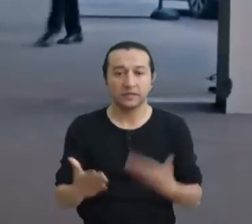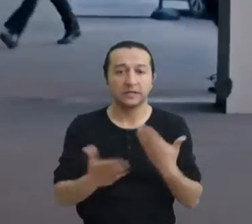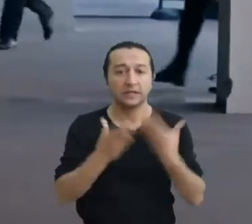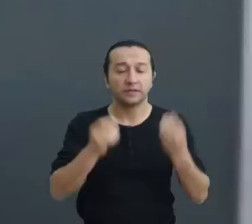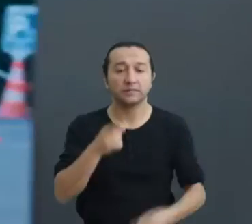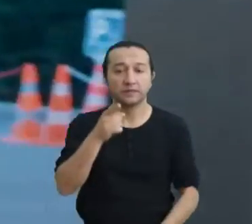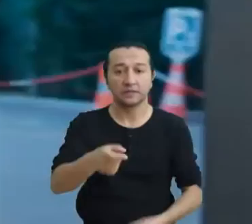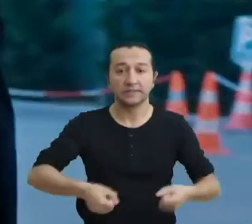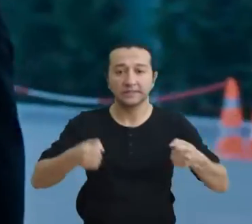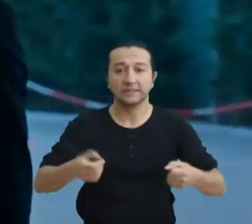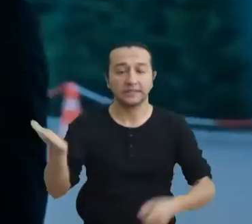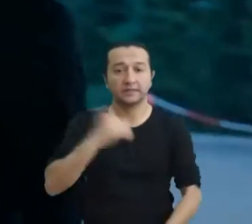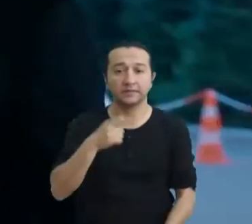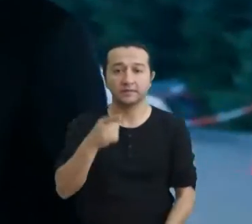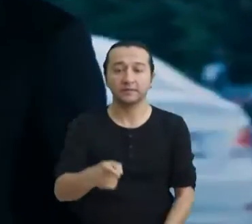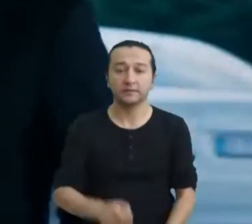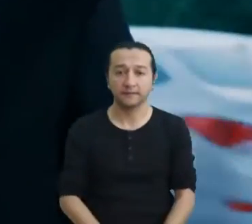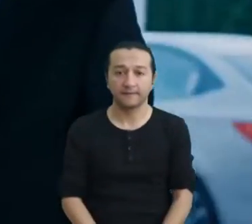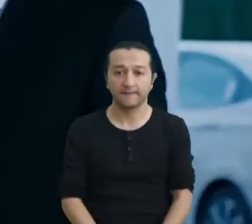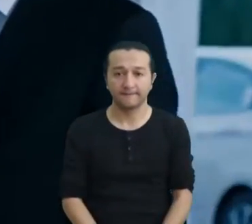Yardım edin. Sedye getirin.